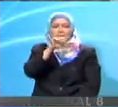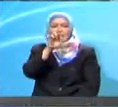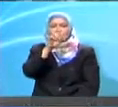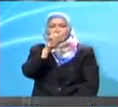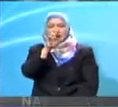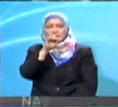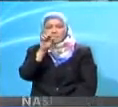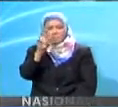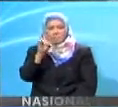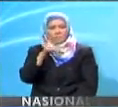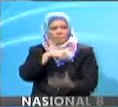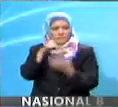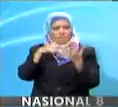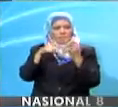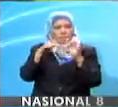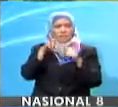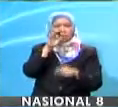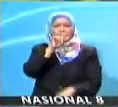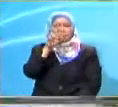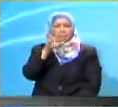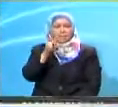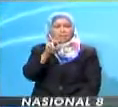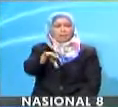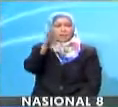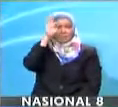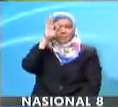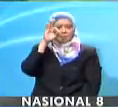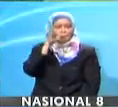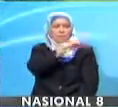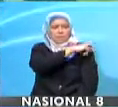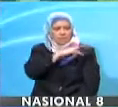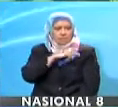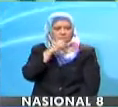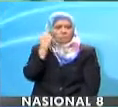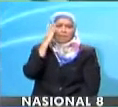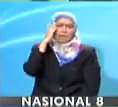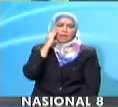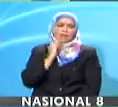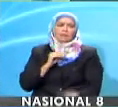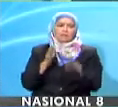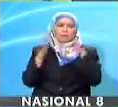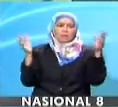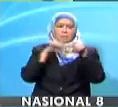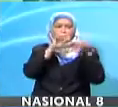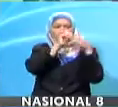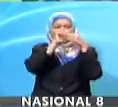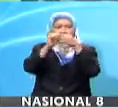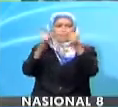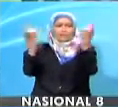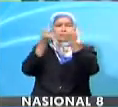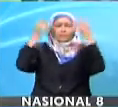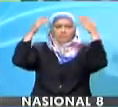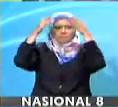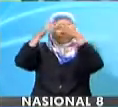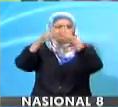Antara sebab Razman dipilih sebagai kapten ialah pengalaman luasnya ketika mengemudi skuad Tok Gajah yang kini menduduki tangga